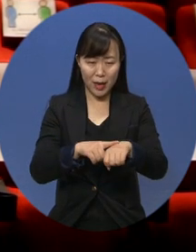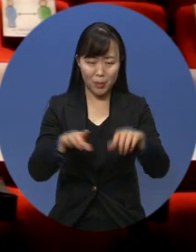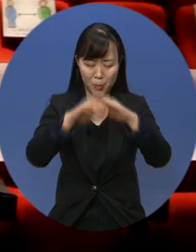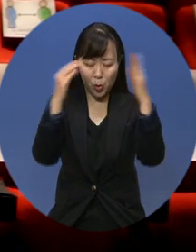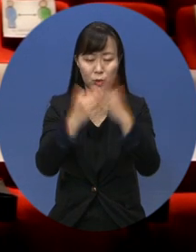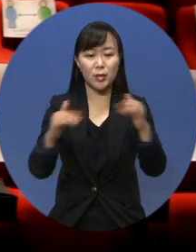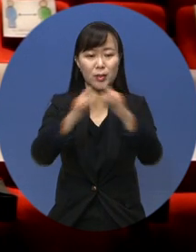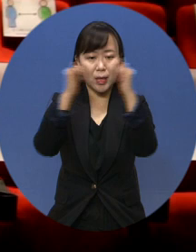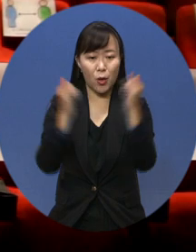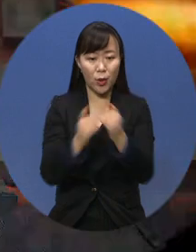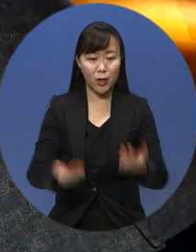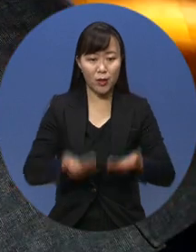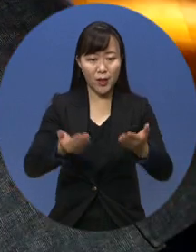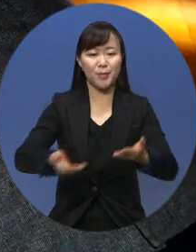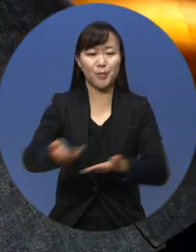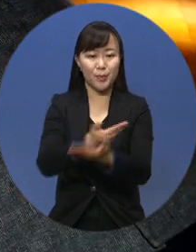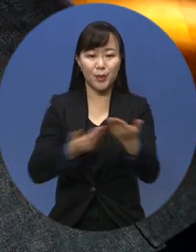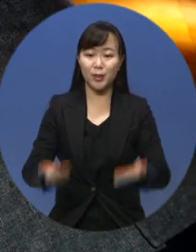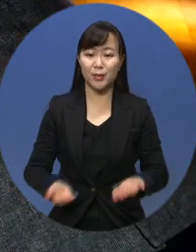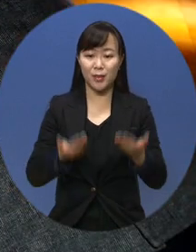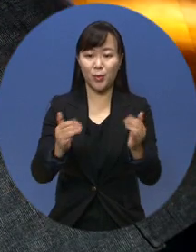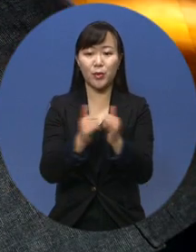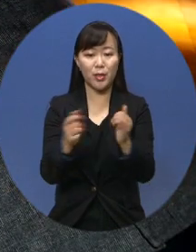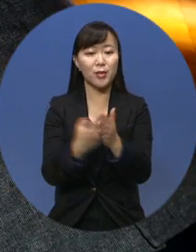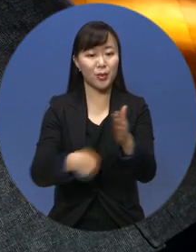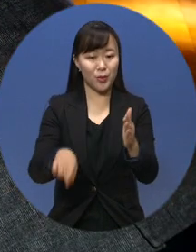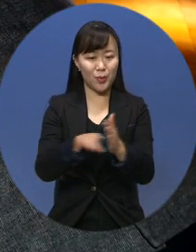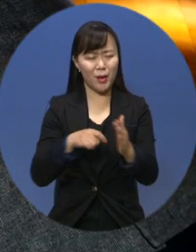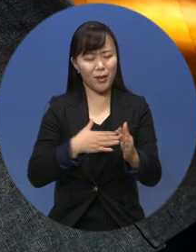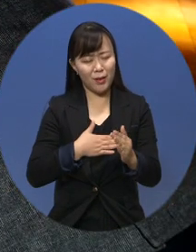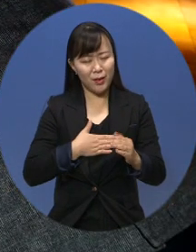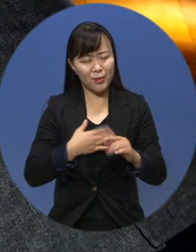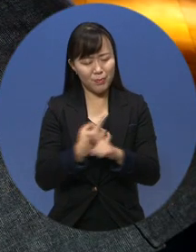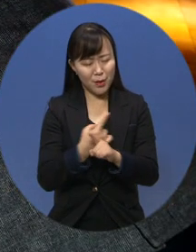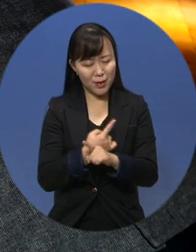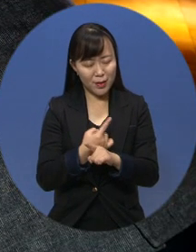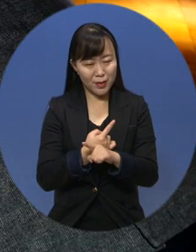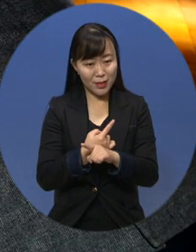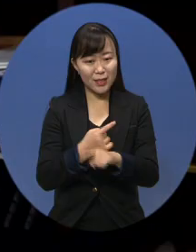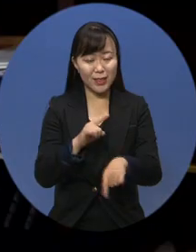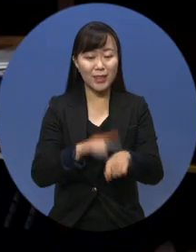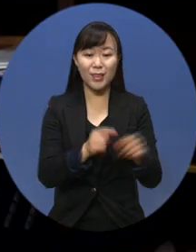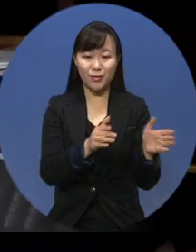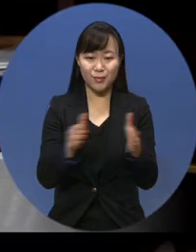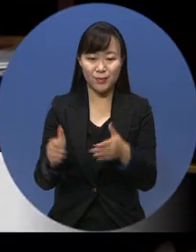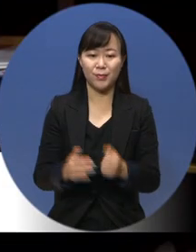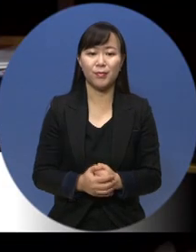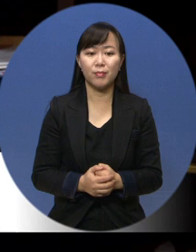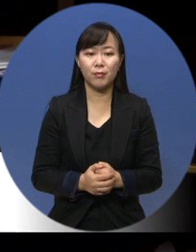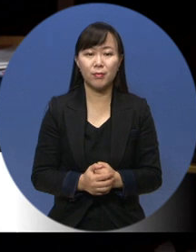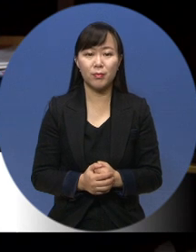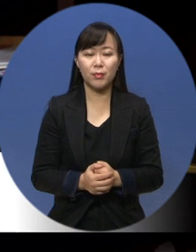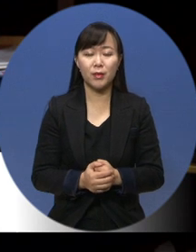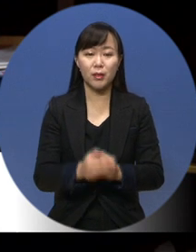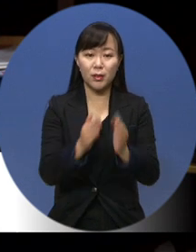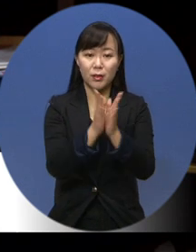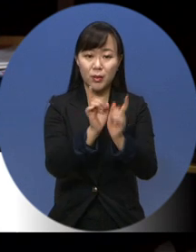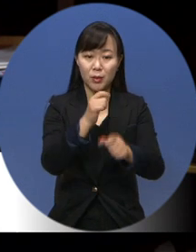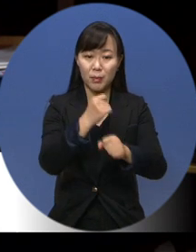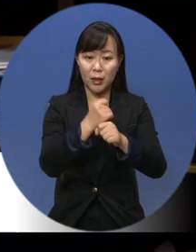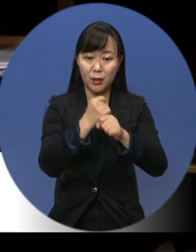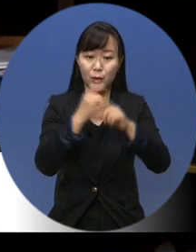사회에 아낌없이 나누고 있는 자원봉사자들을 위한 힐링의 시간을 준비했습니다. 수제 마스크